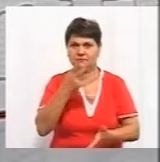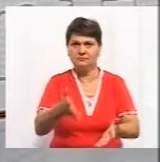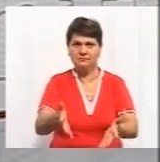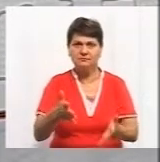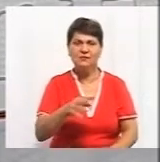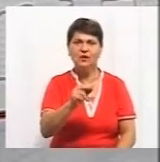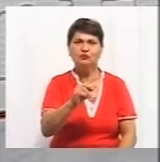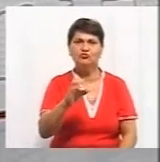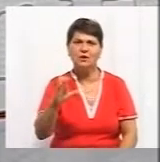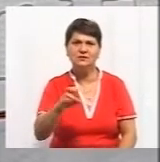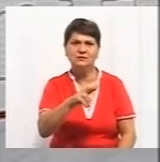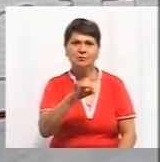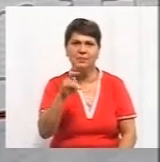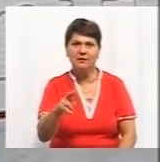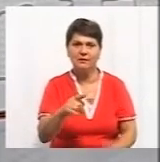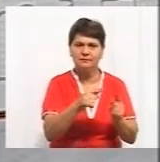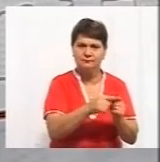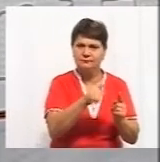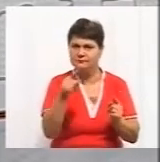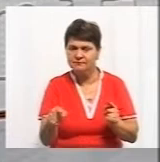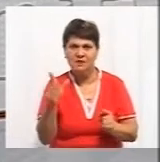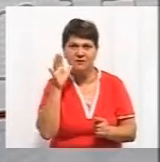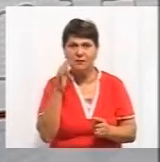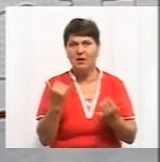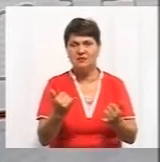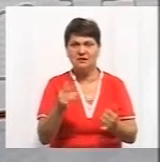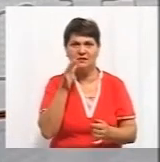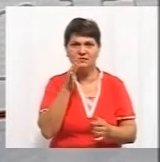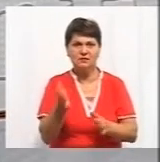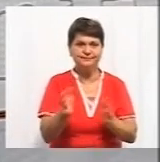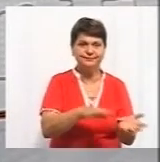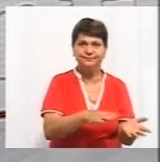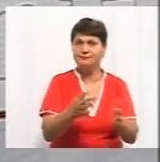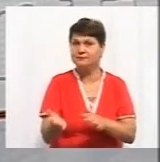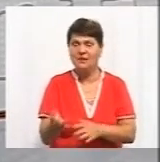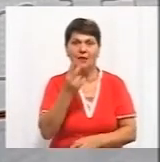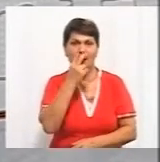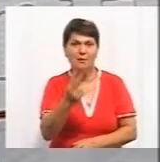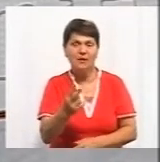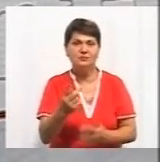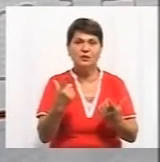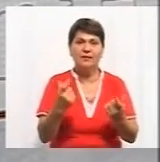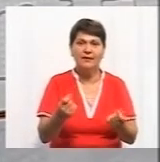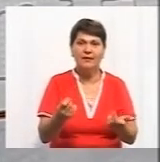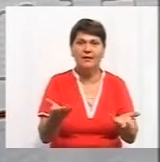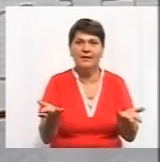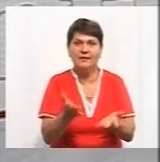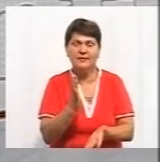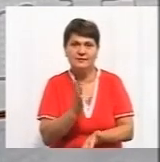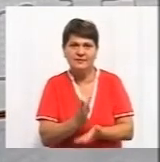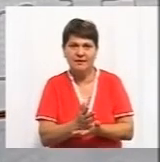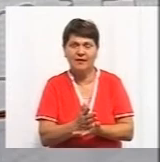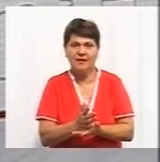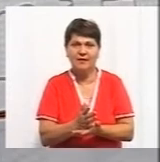це з такої години до такої, то сьогодні ці часи вони плавають напротязі дня. І ми бачимо, якщо десь якісь є